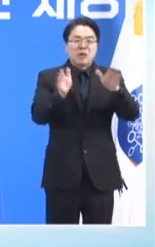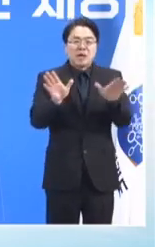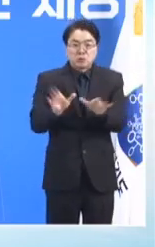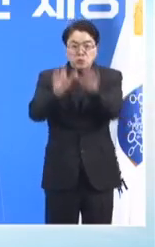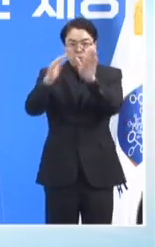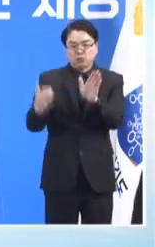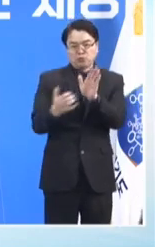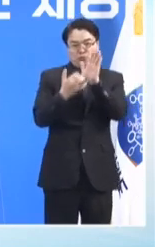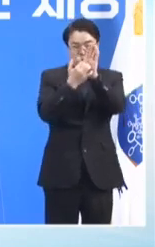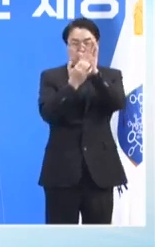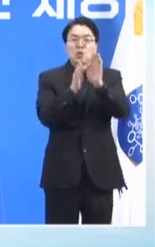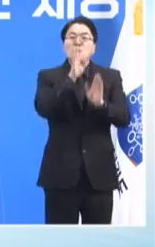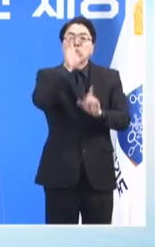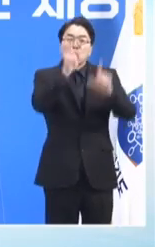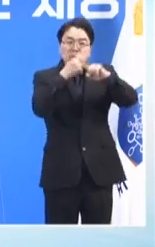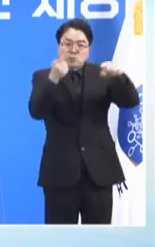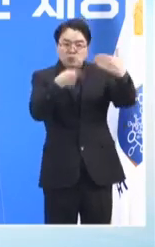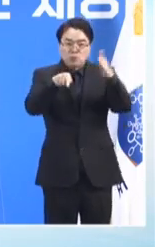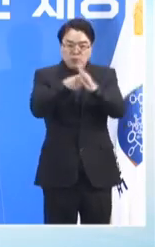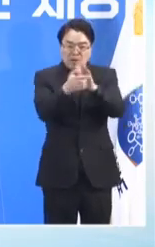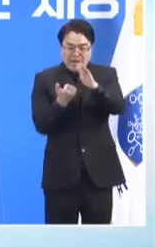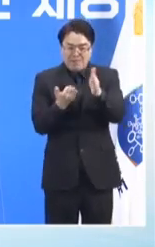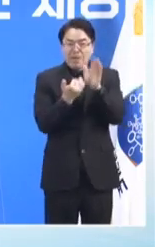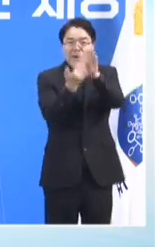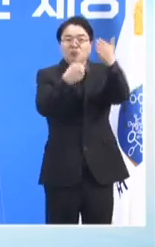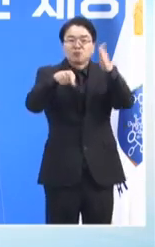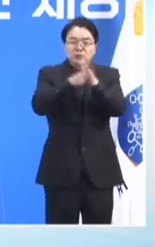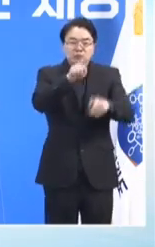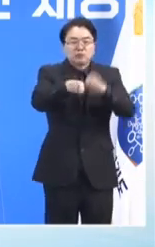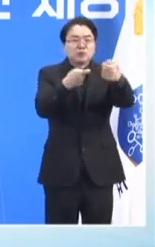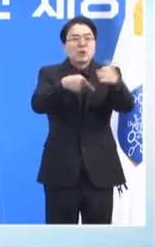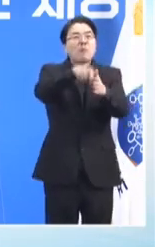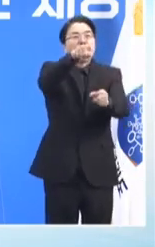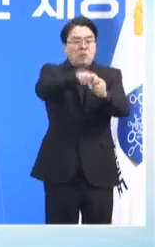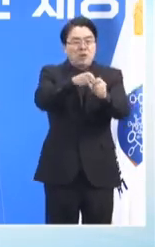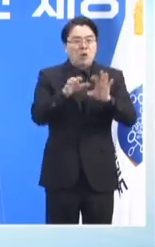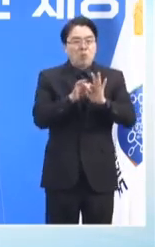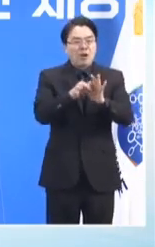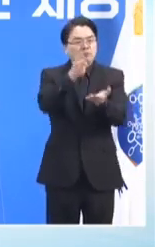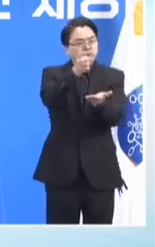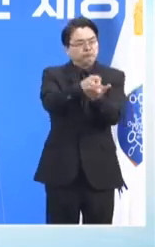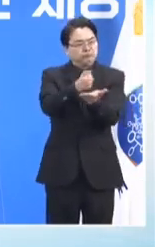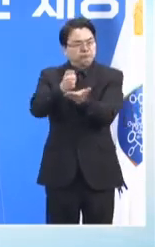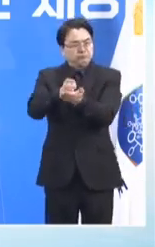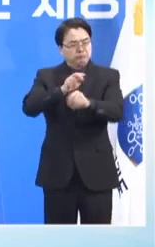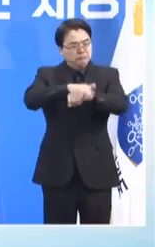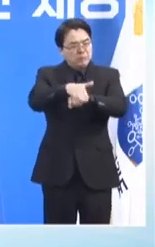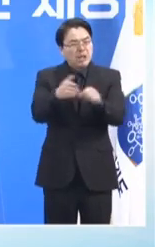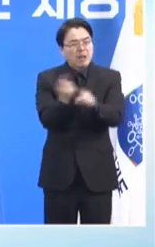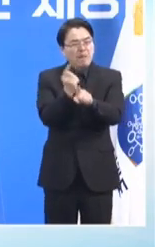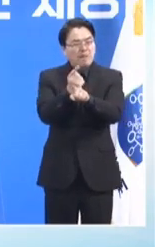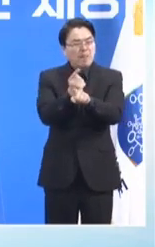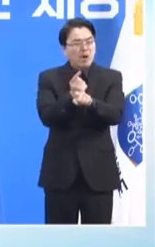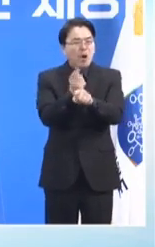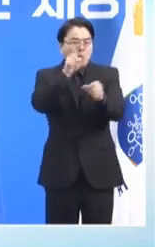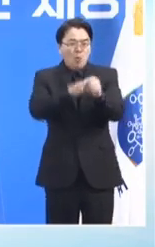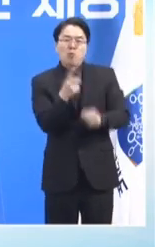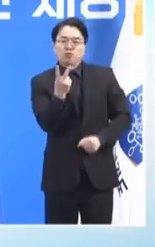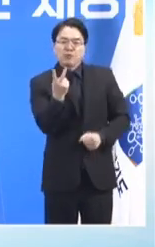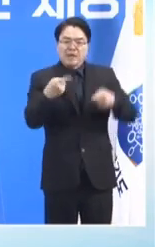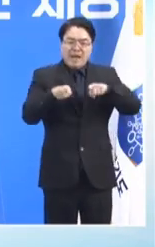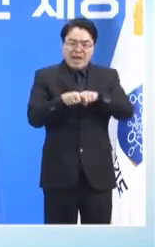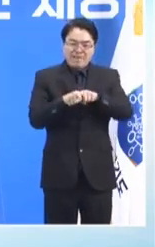추진과 조류충돌 방지 대책의 안정적 추진을 위한 관련 제도 개선이라는 두 가지 목표를 가지고